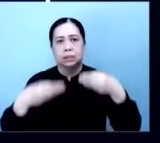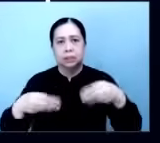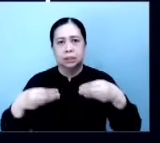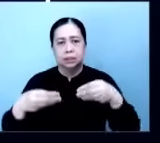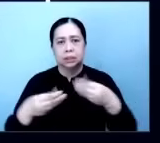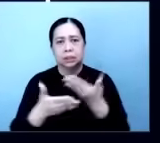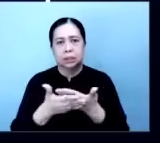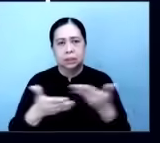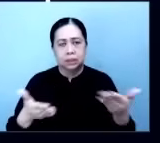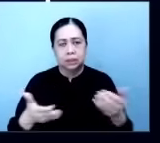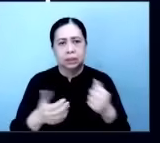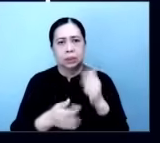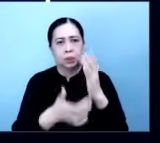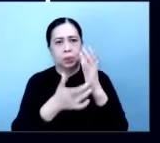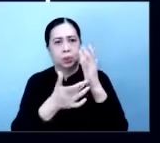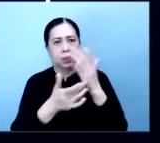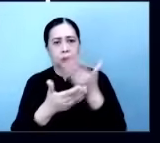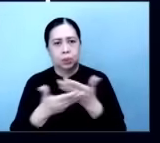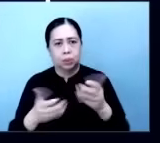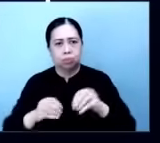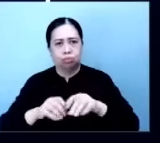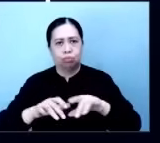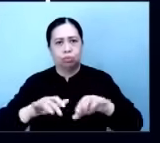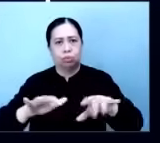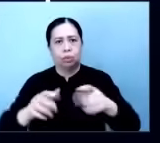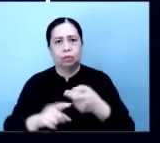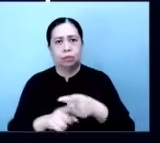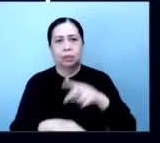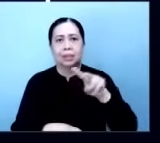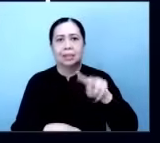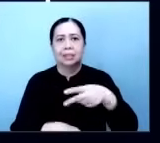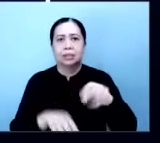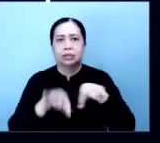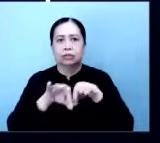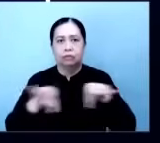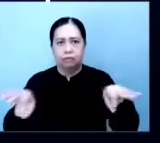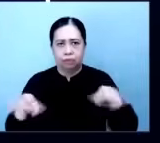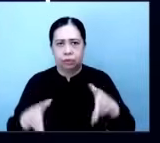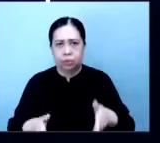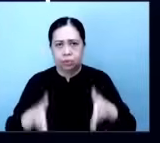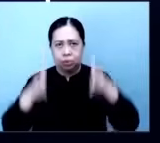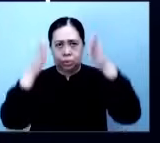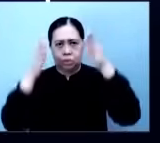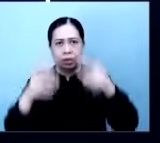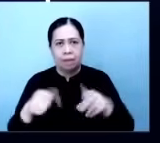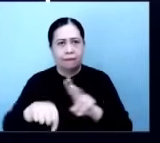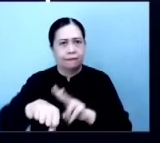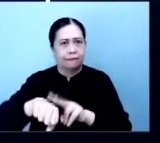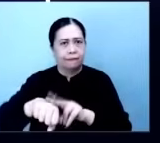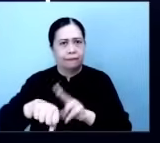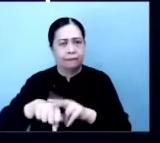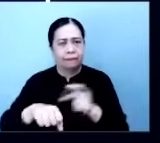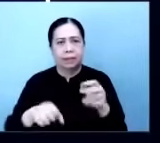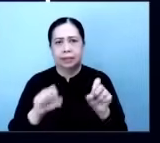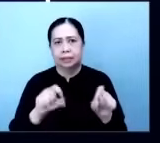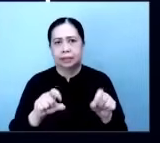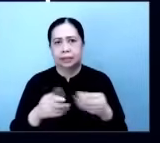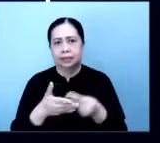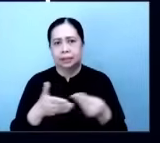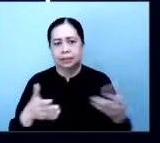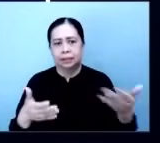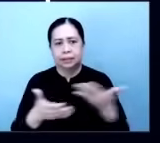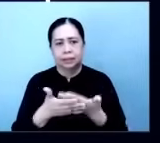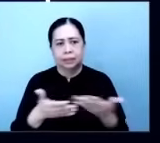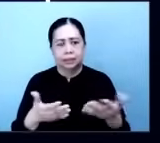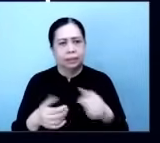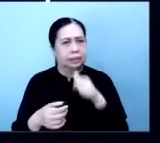at appliance. Kumalat ang apoy mula sa 2 palapag ng gusali kung saan nakaimbak ang mga paninda. Hindi agad napasok